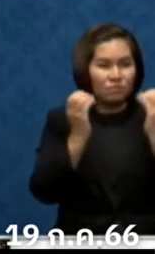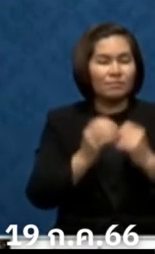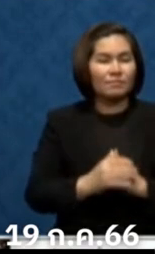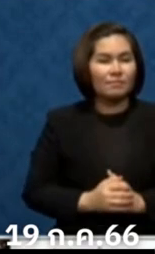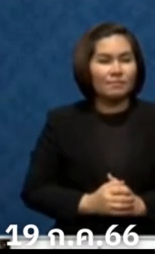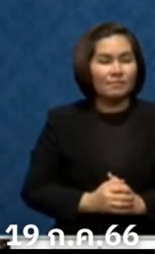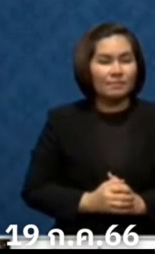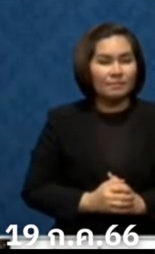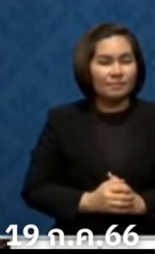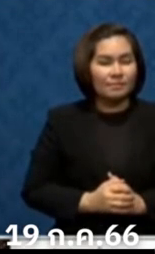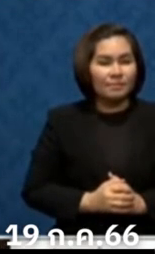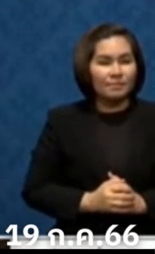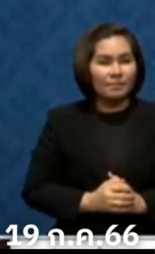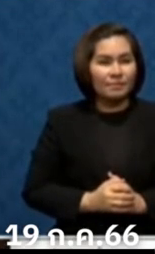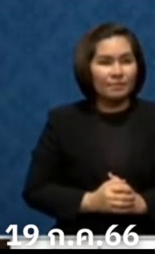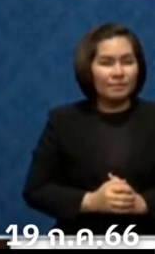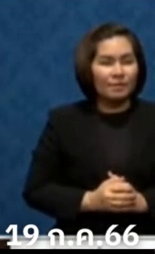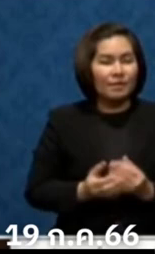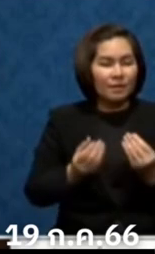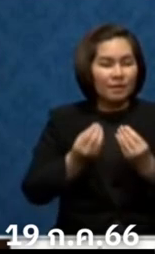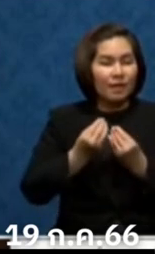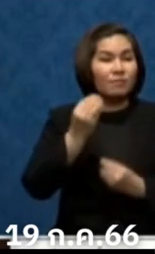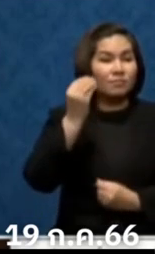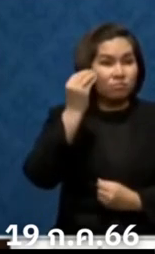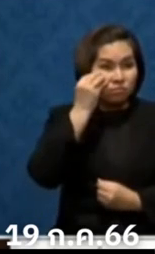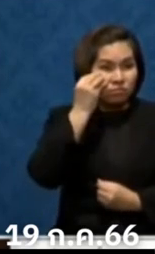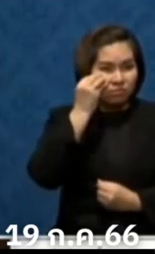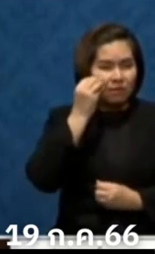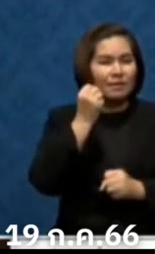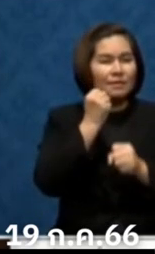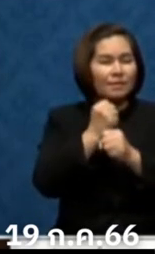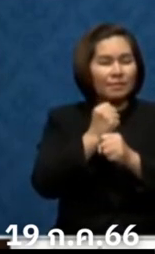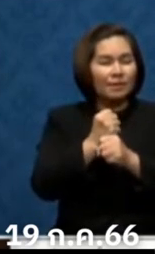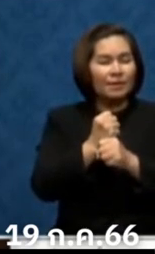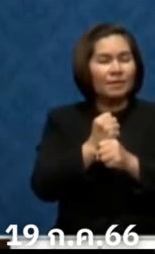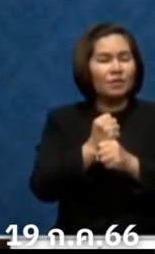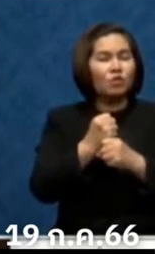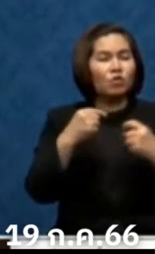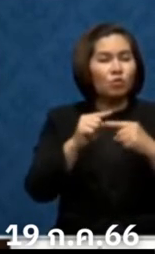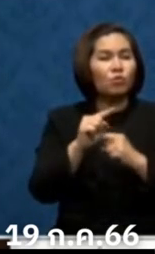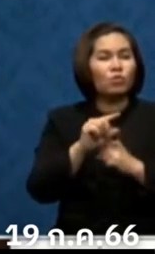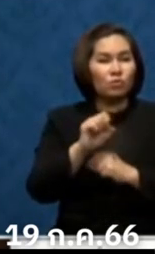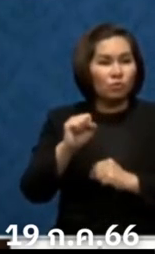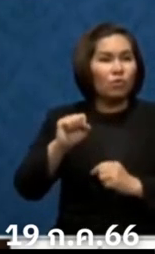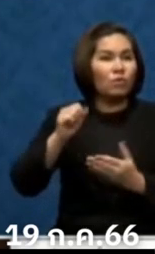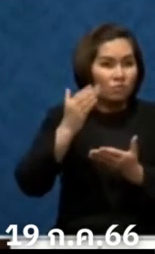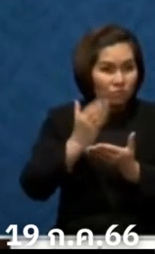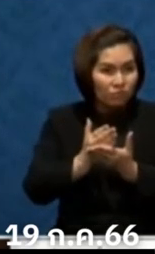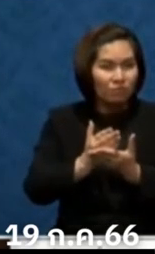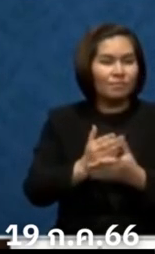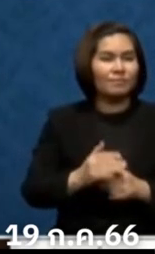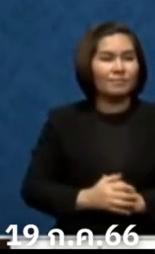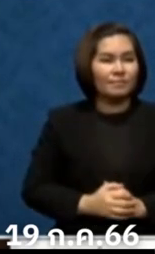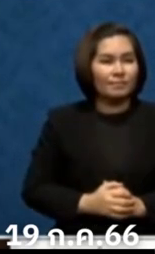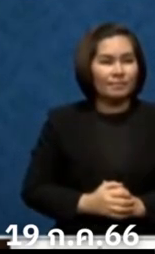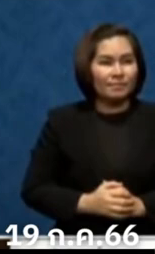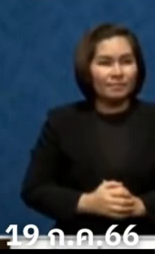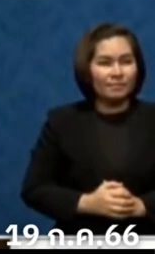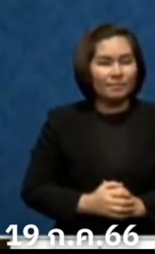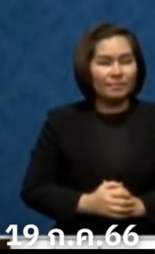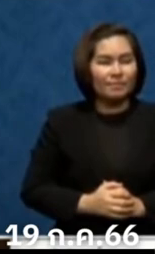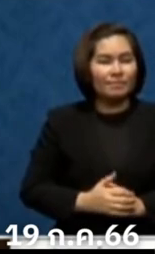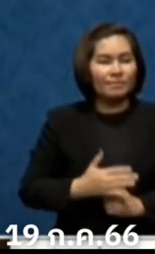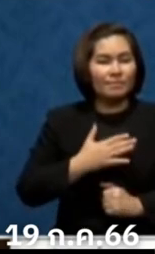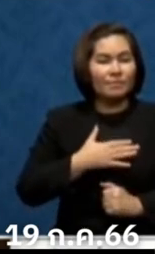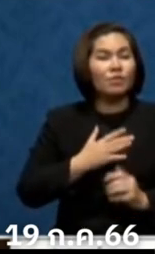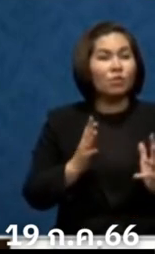ะครับมีคำสั่งให้ผมถูกหยุดปฏิบัติหน้าที่นะครับเพราะฉะนั้นคงจะขออ